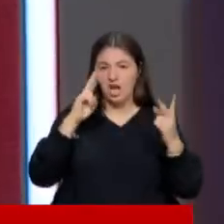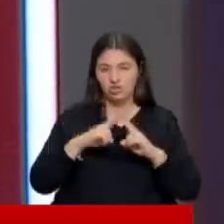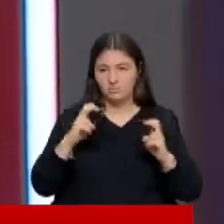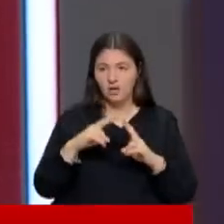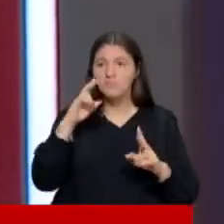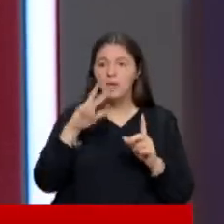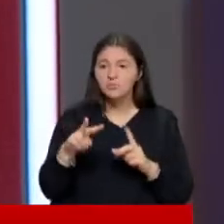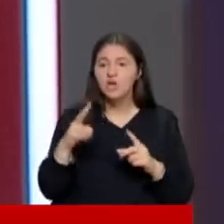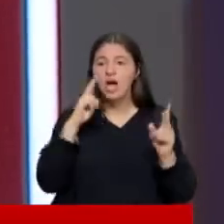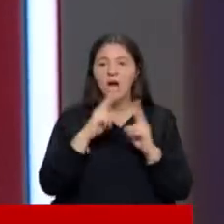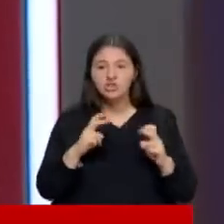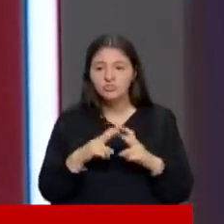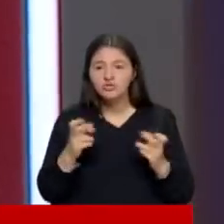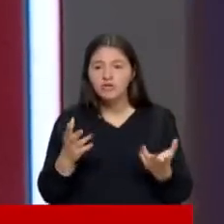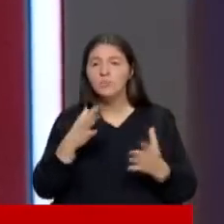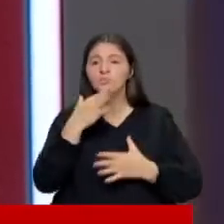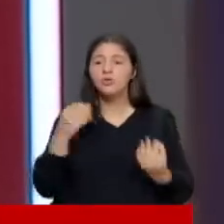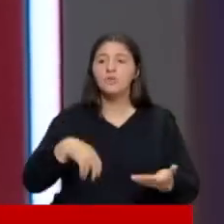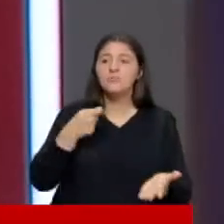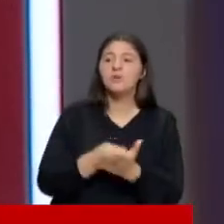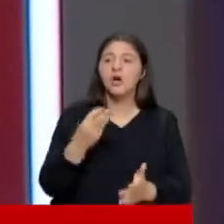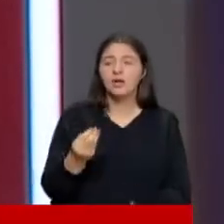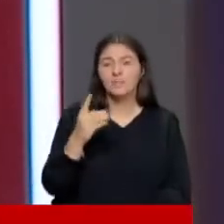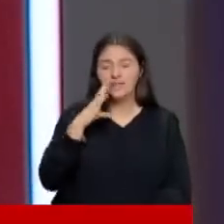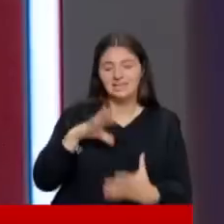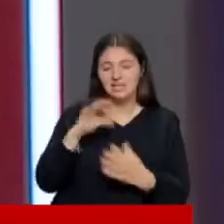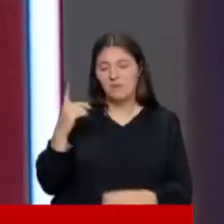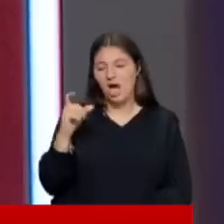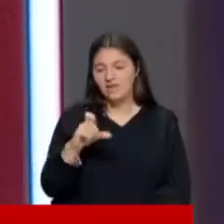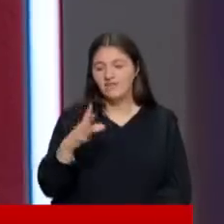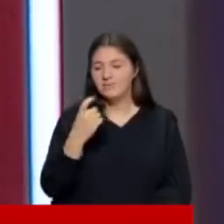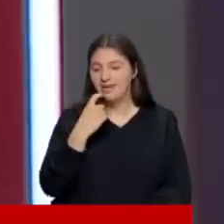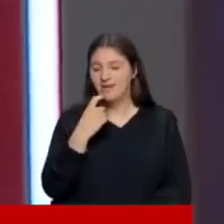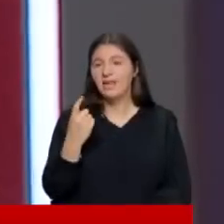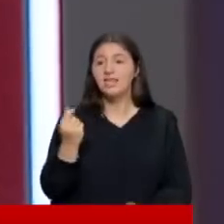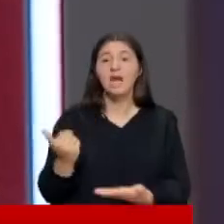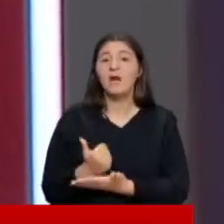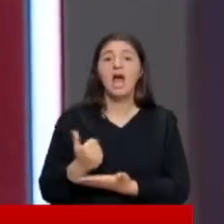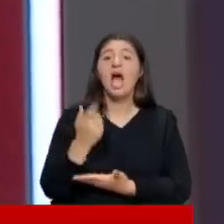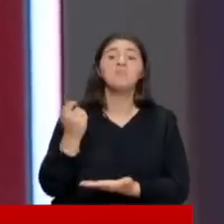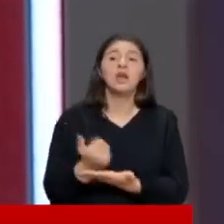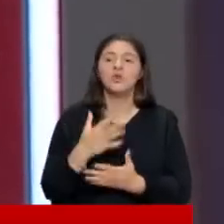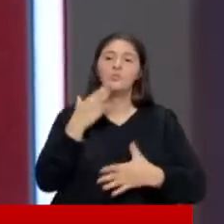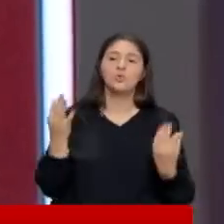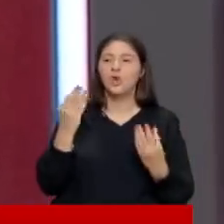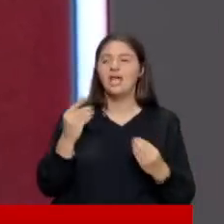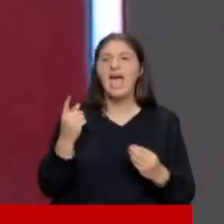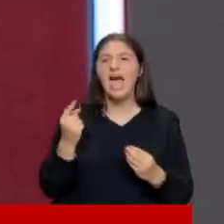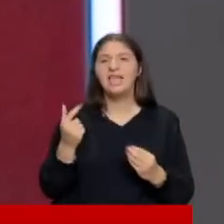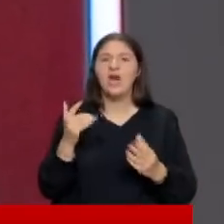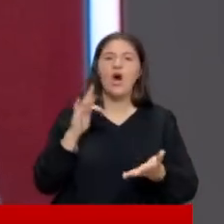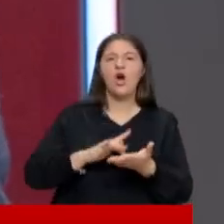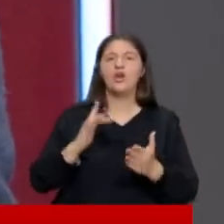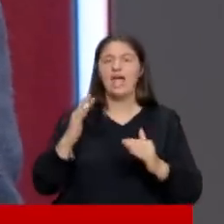bakmışlar araştırmışlar mutluluğun bedeli nedir Yani bir insan ayda ya da yılda ne kadar kazanırsa Mutlu olabilir Optimum olarak